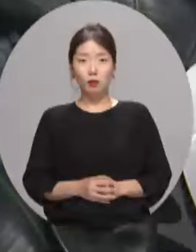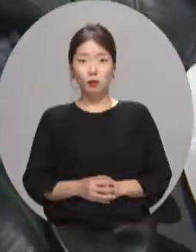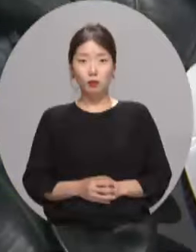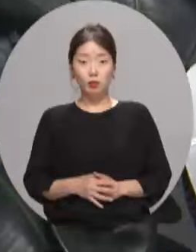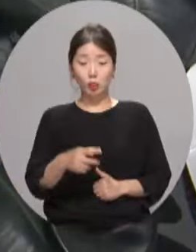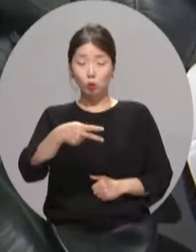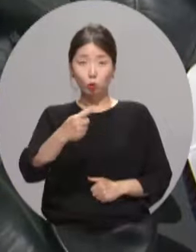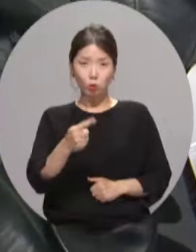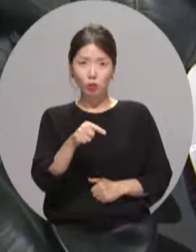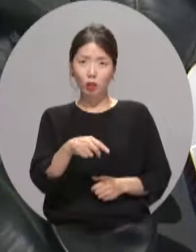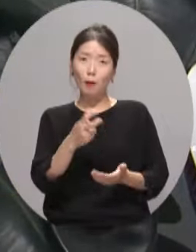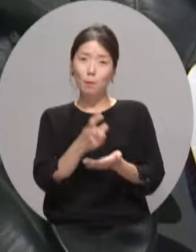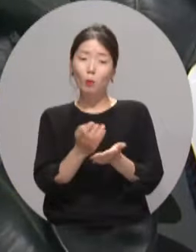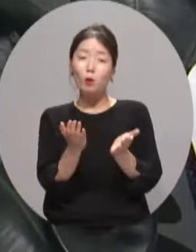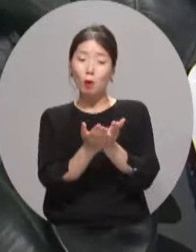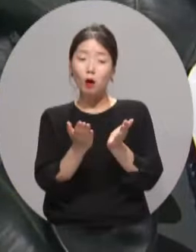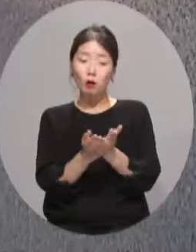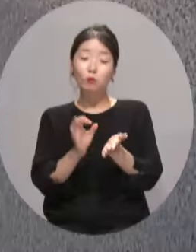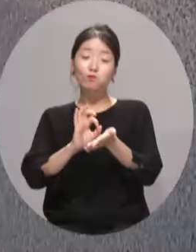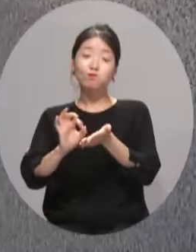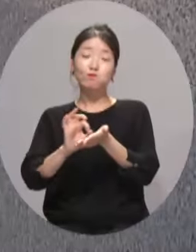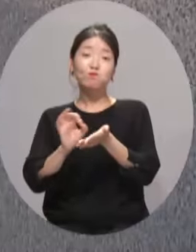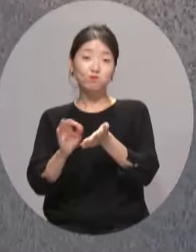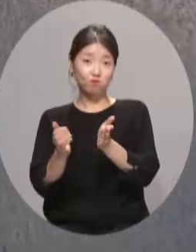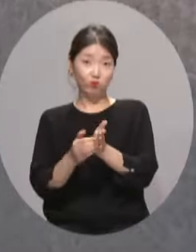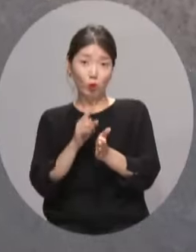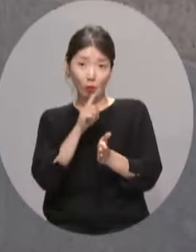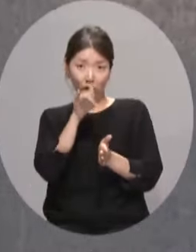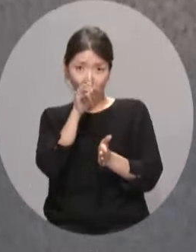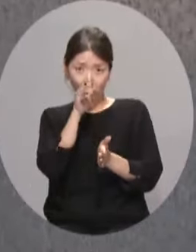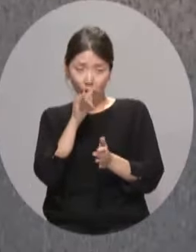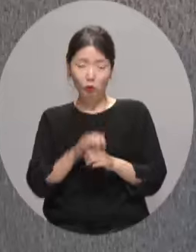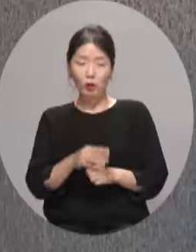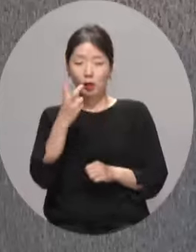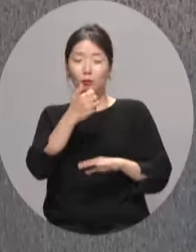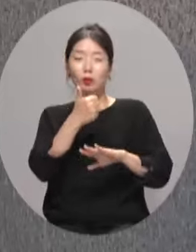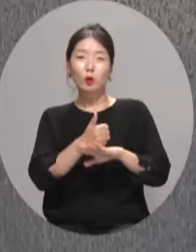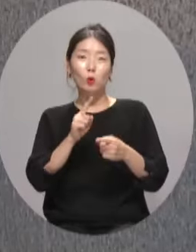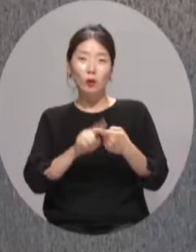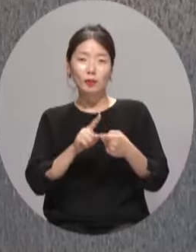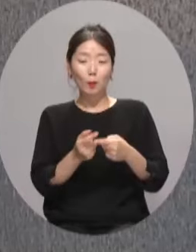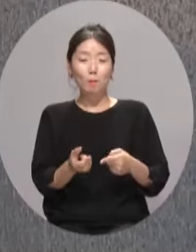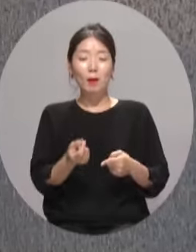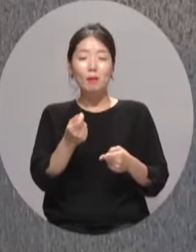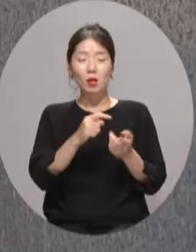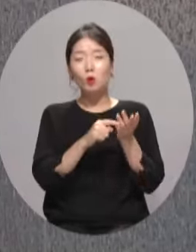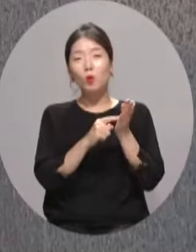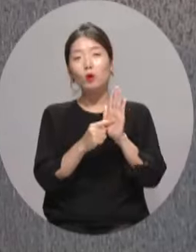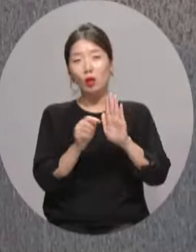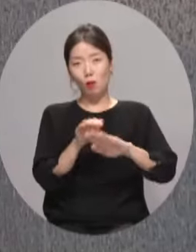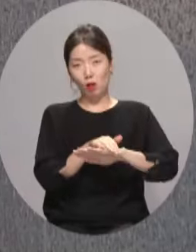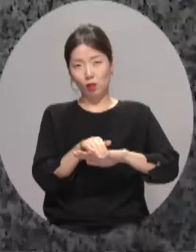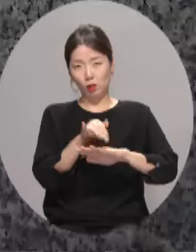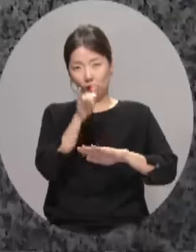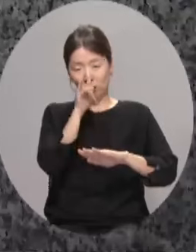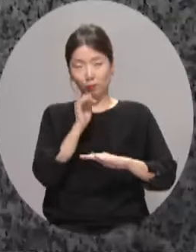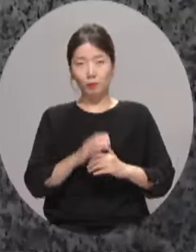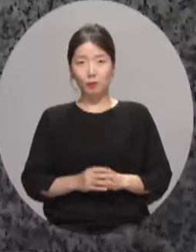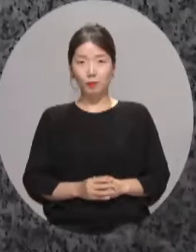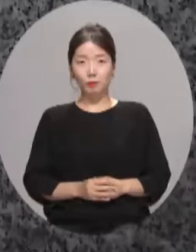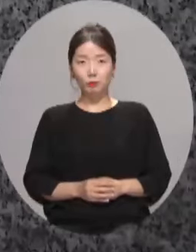전북 자치도는 규정에 맞게 업무추진비를 사용했다고 강조하며 마무리된 감사 결과는 이른 시일내 공개한다는 입장입니다